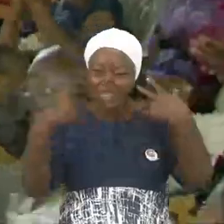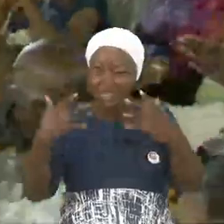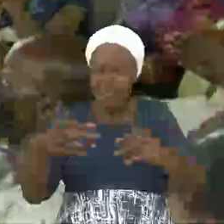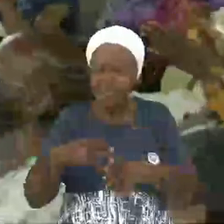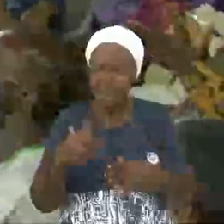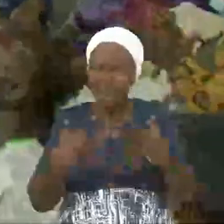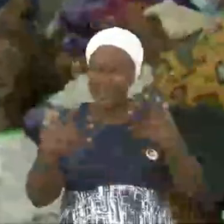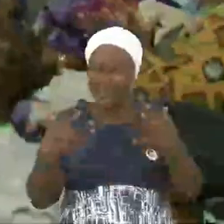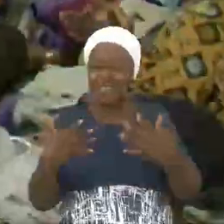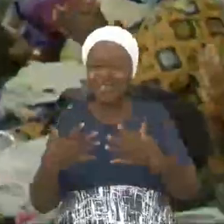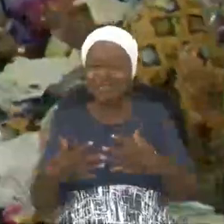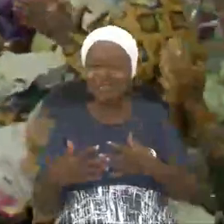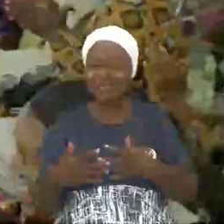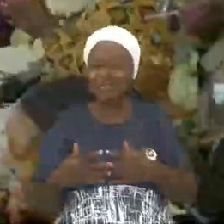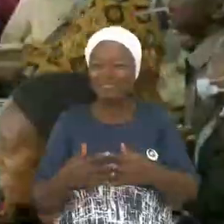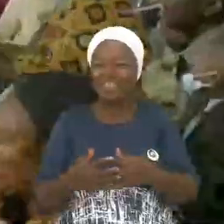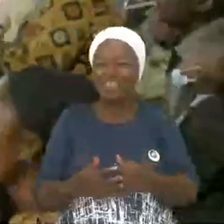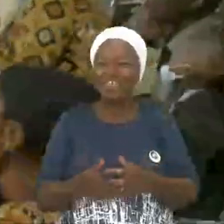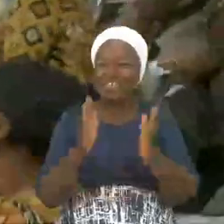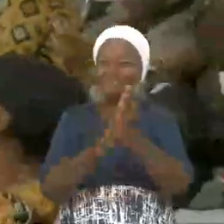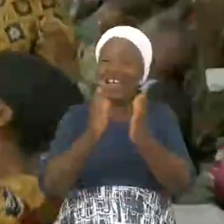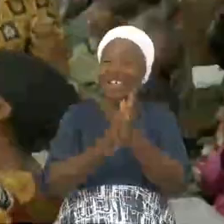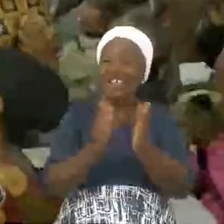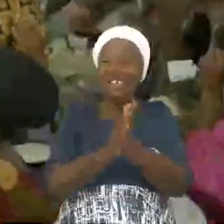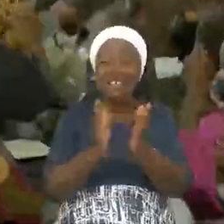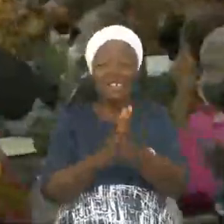Certains acclament comme s'ils ont quelque chose dans leurs mains.